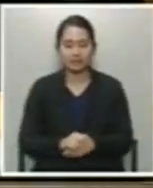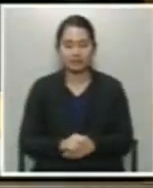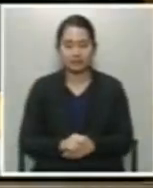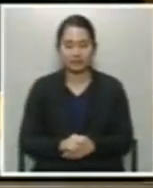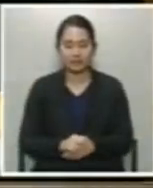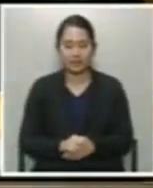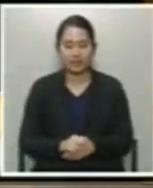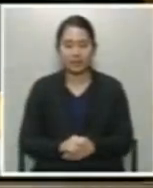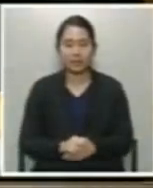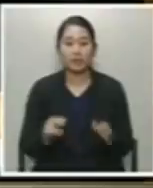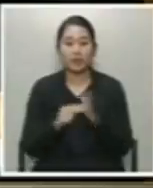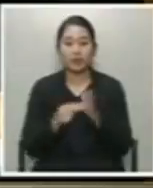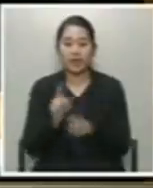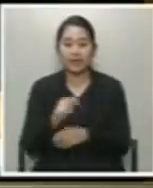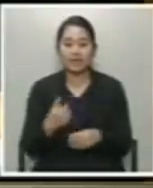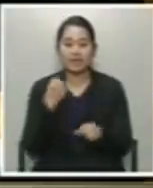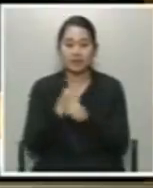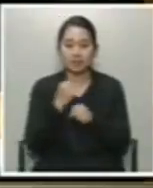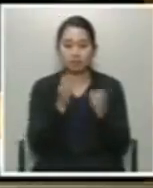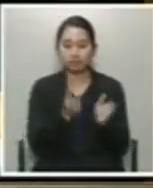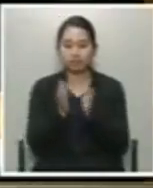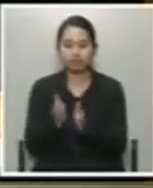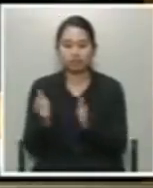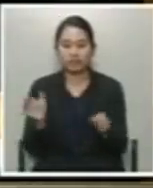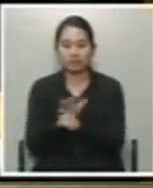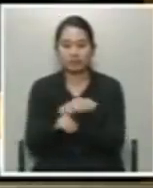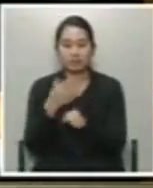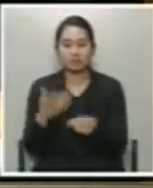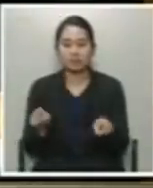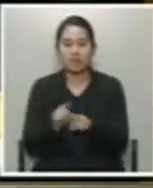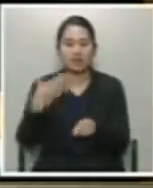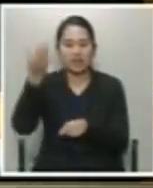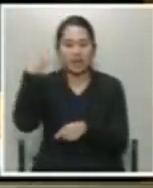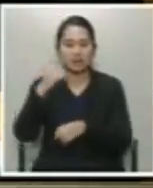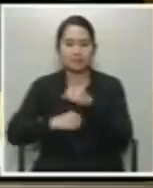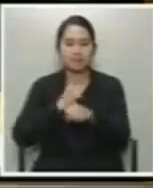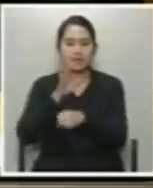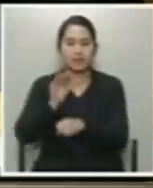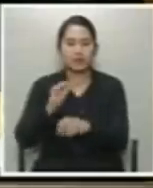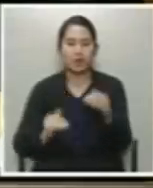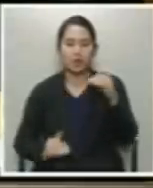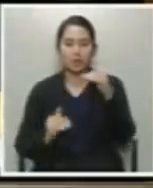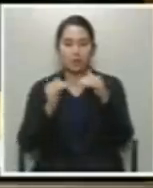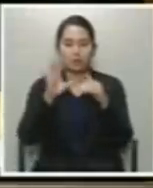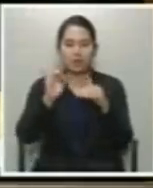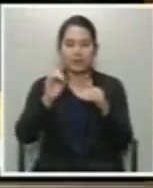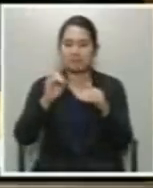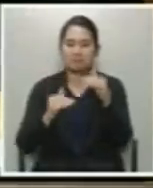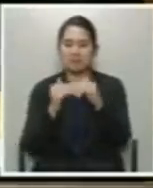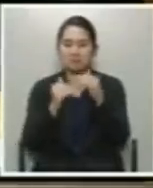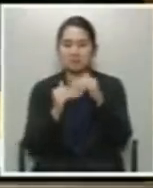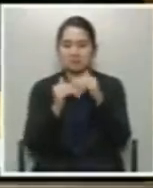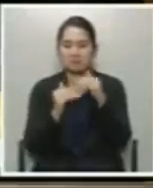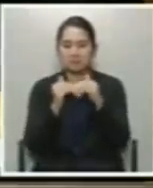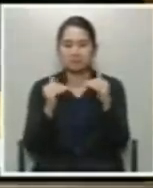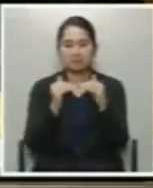ที่บูมจนพังเลยนะครับตอนต้มยำกุ้งก็ไม่เคยขึ้นไปเกิน80นะครับแล้วก็